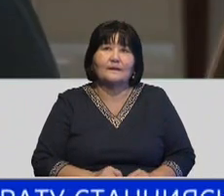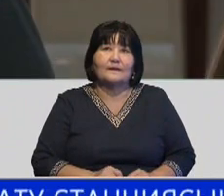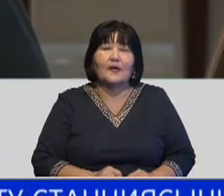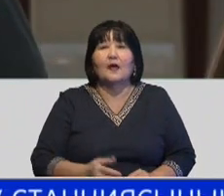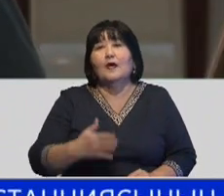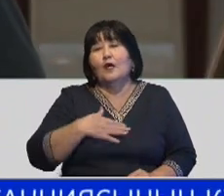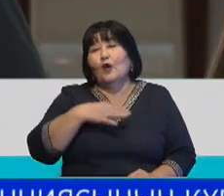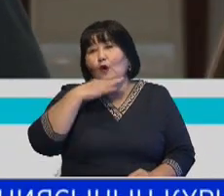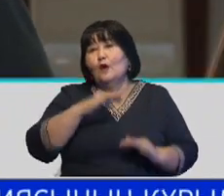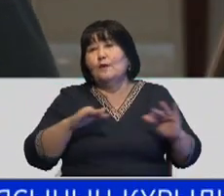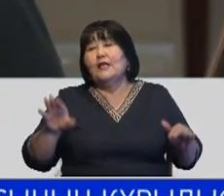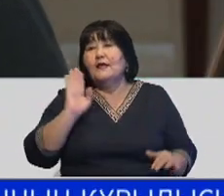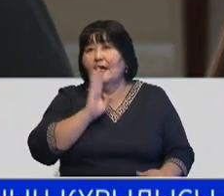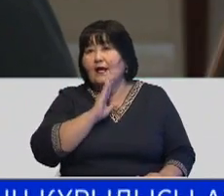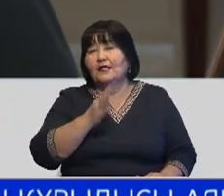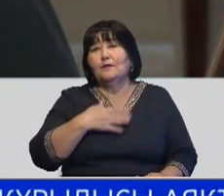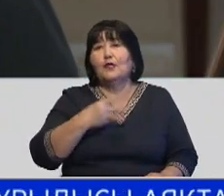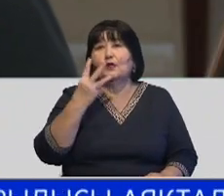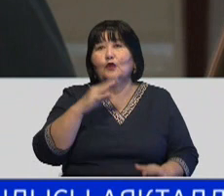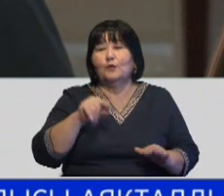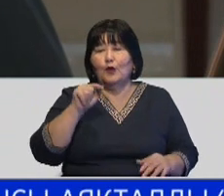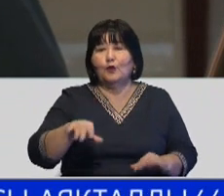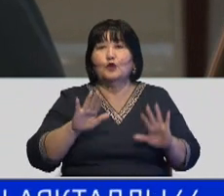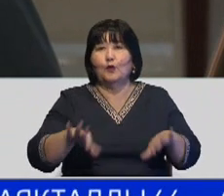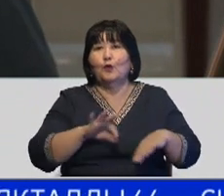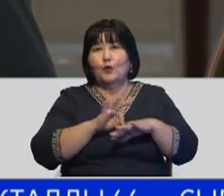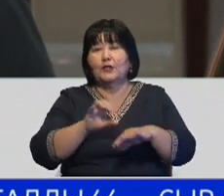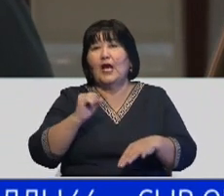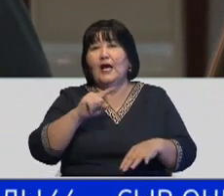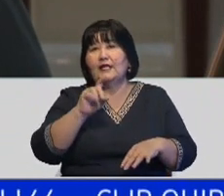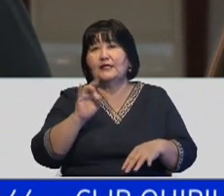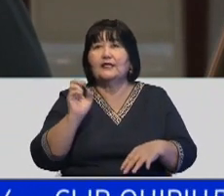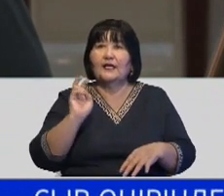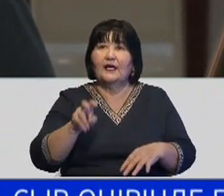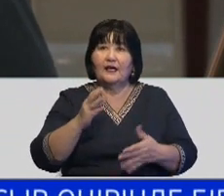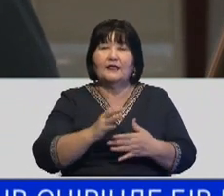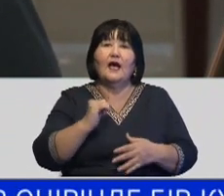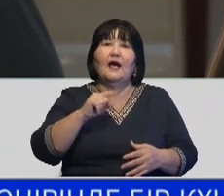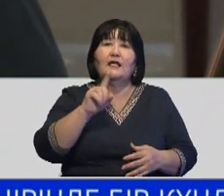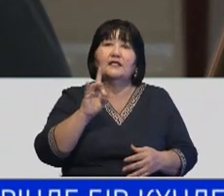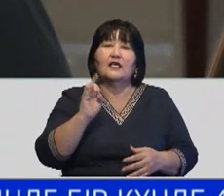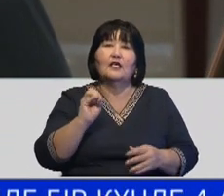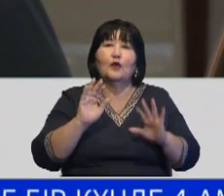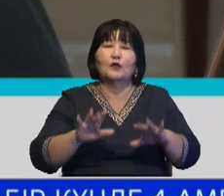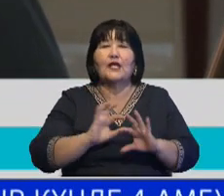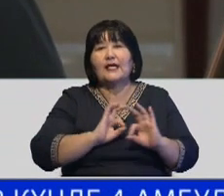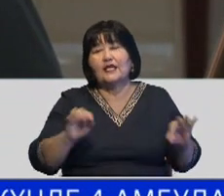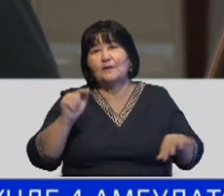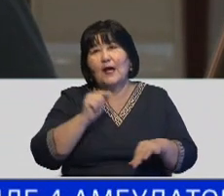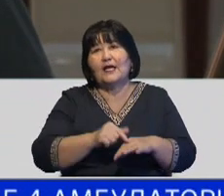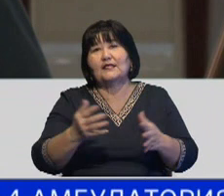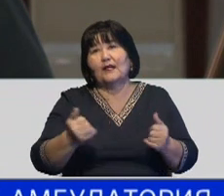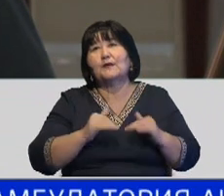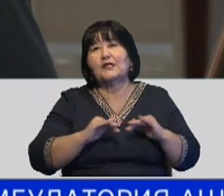Мен көп балалы анамын. Мен өзім 3 балам осы орталыққа, Айзере орталығына қатысады. Айзере орталығына керемет әсер алып